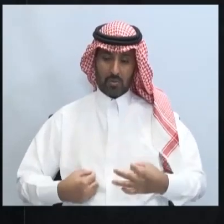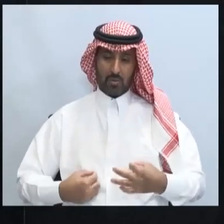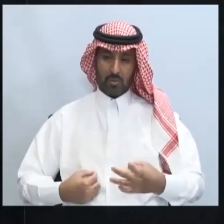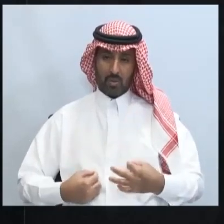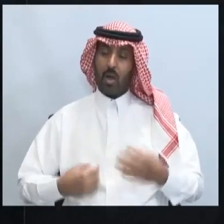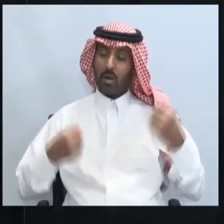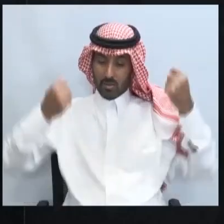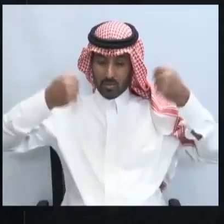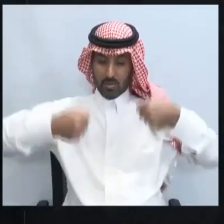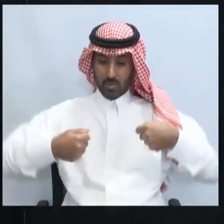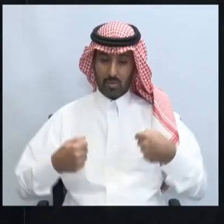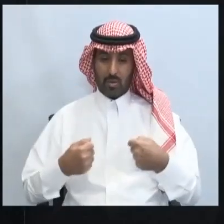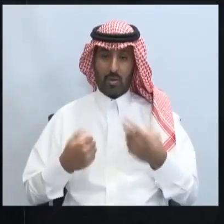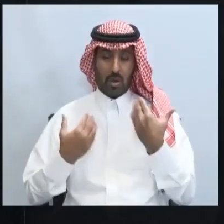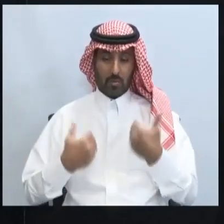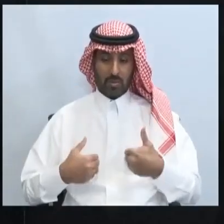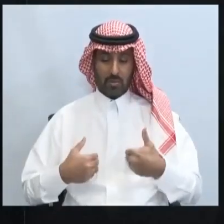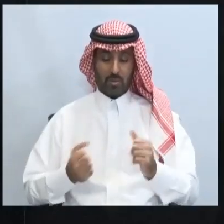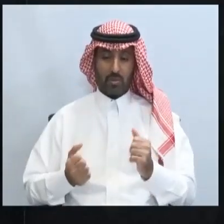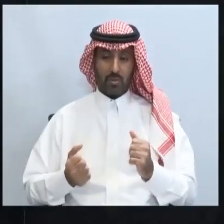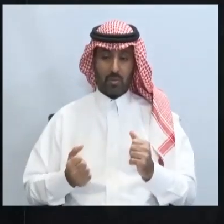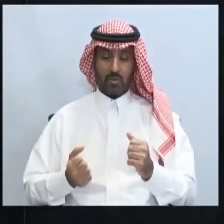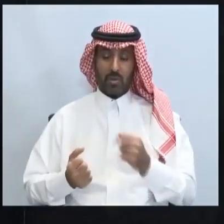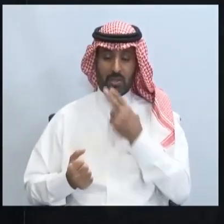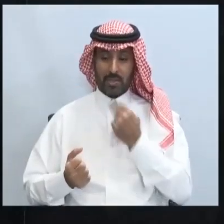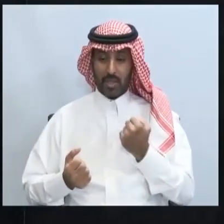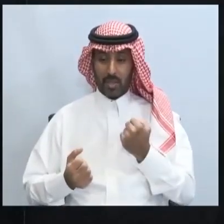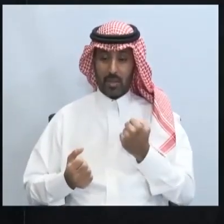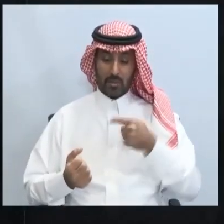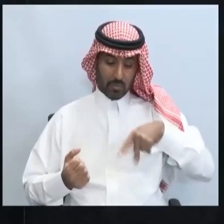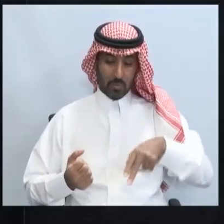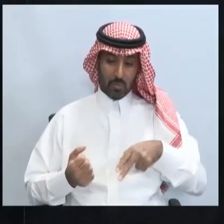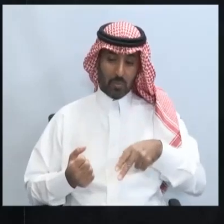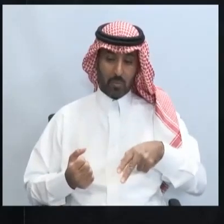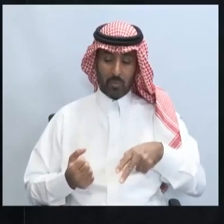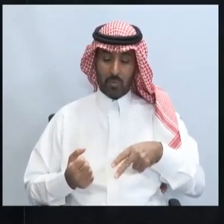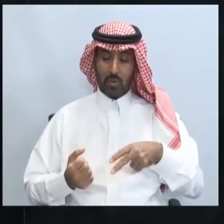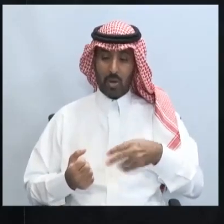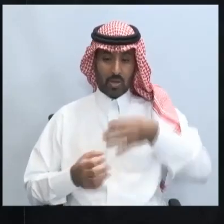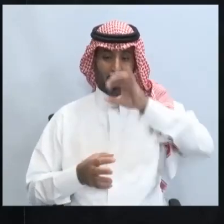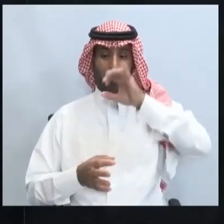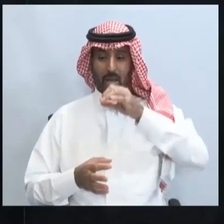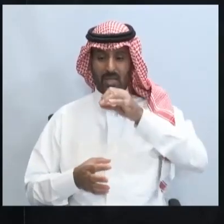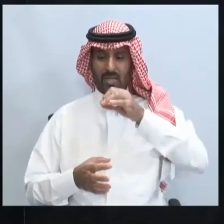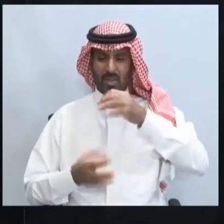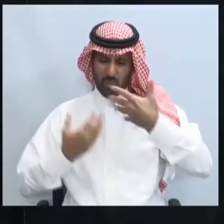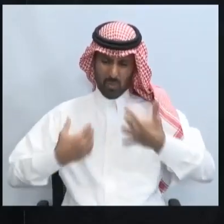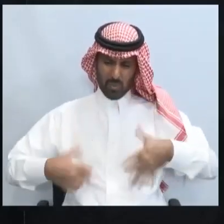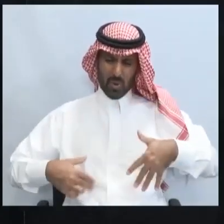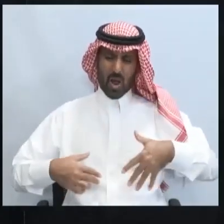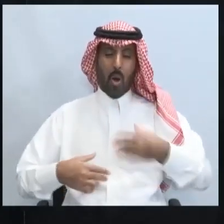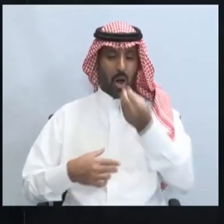وجميله ثم بعد ذلك لبستها وهي نظيفه ولكني ربما شربت عصيرا او اكلت